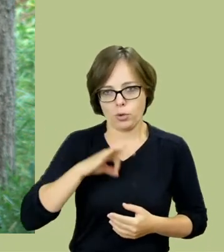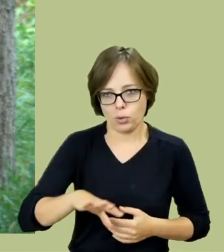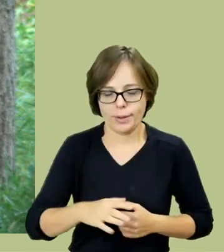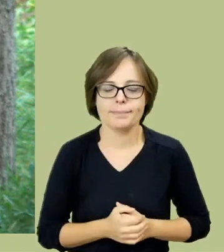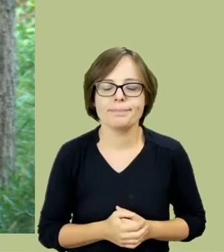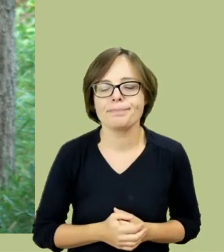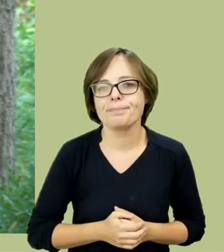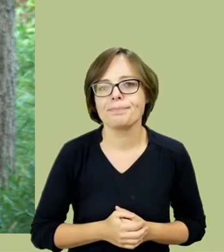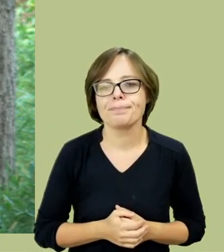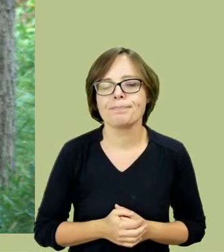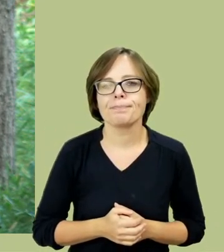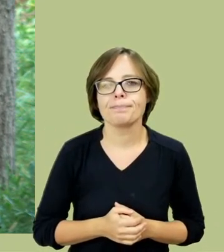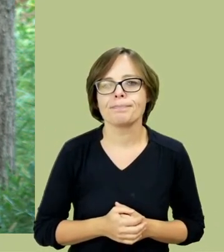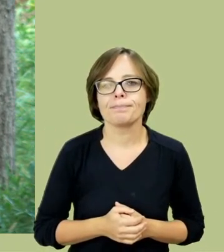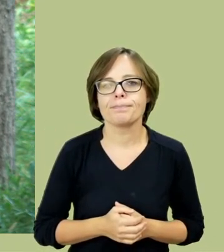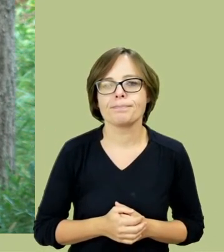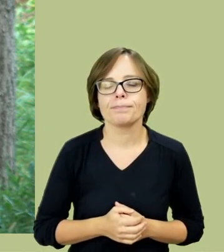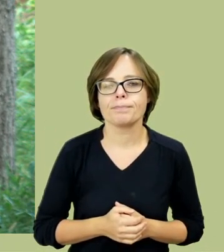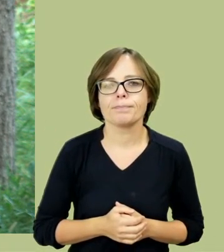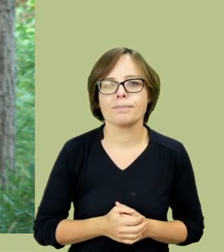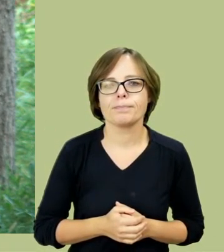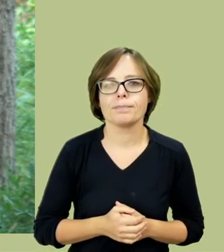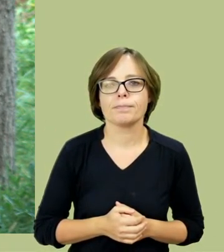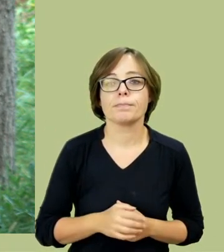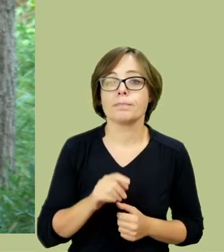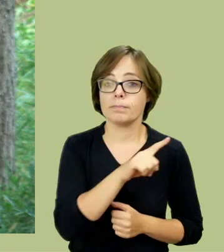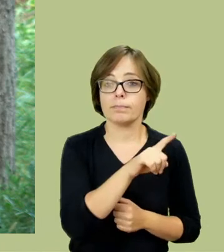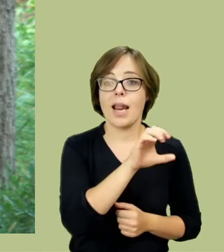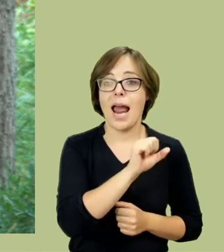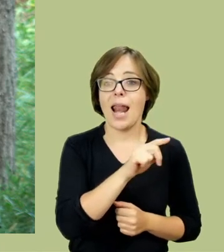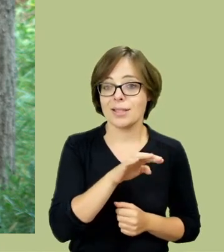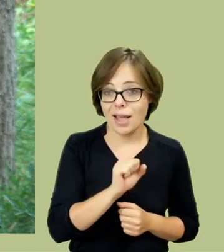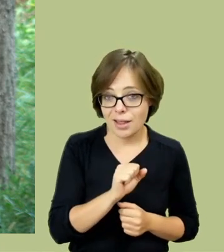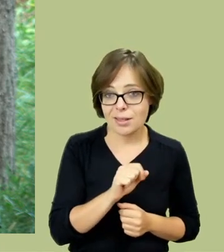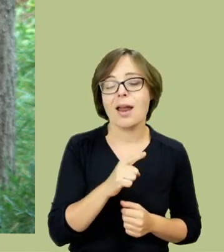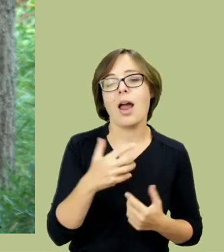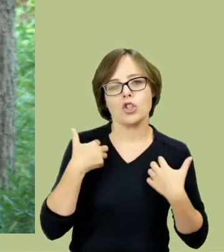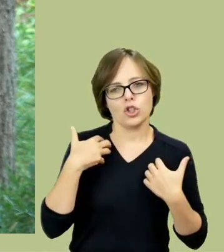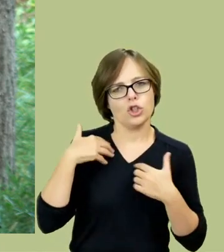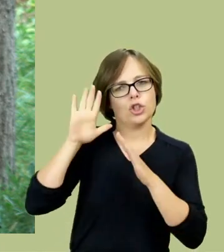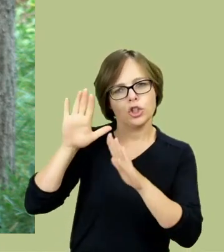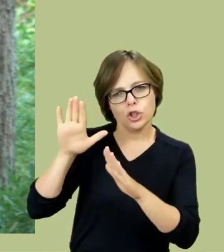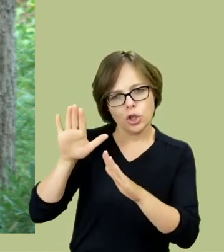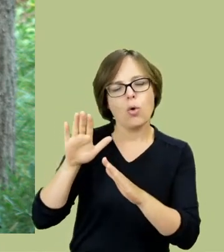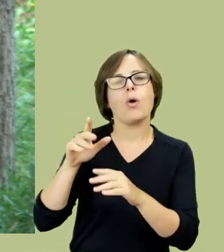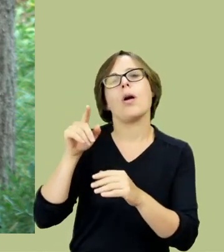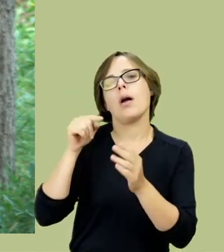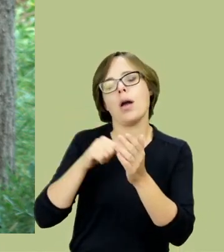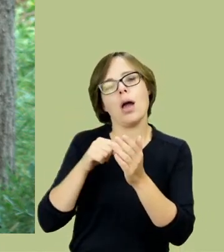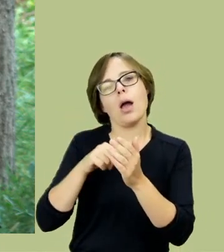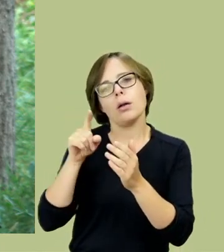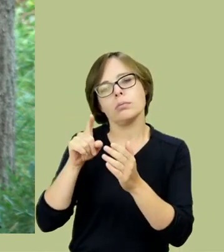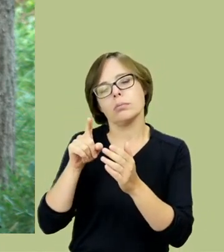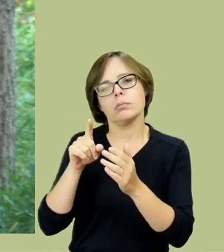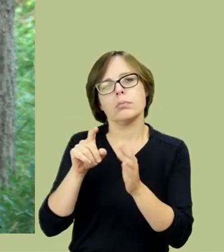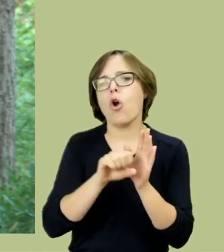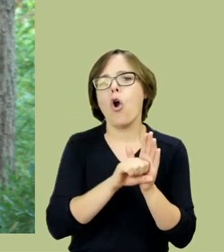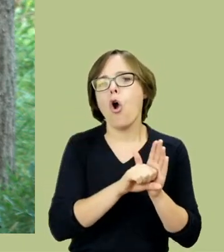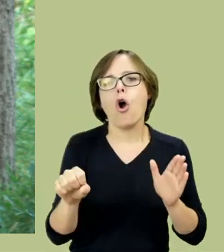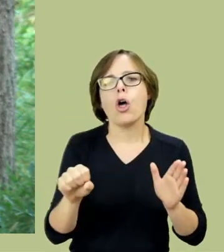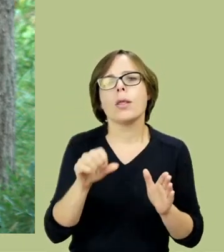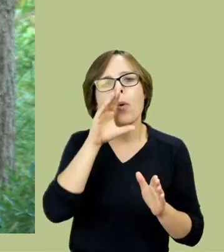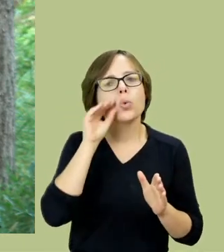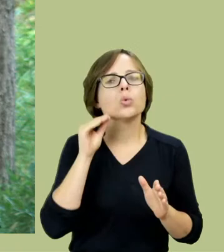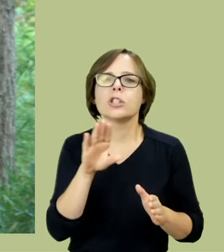córek Piłsudskich. Aleksandra żyła już tam potem, jakby kultywując głównie, zresztą od śmierci Piłsudskiego,